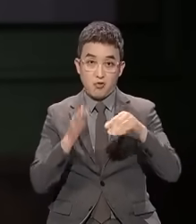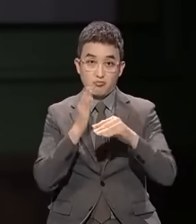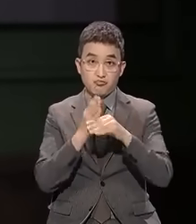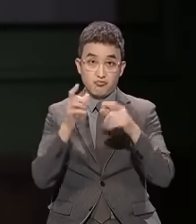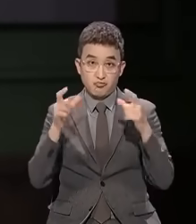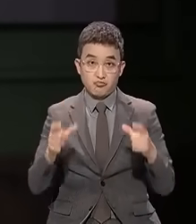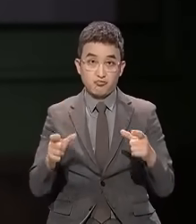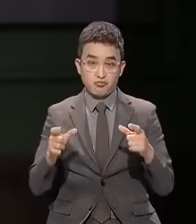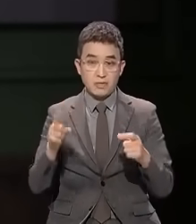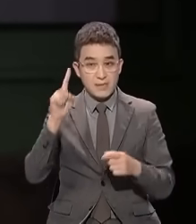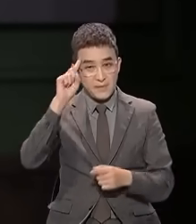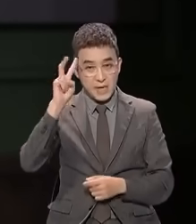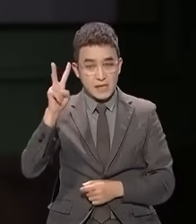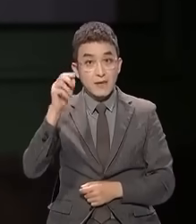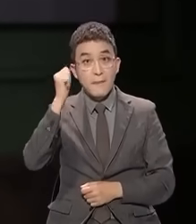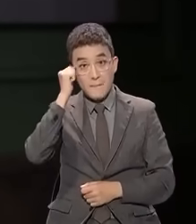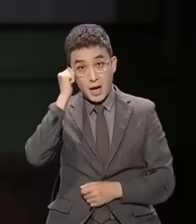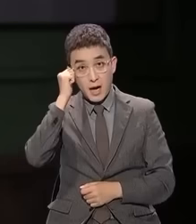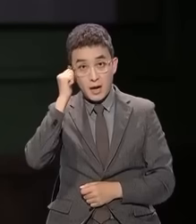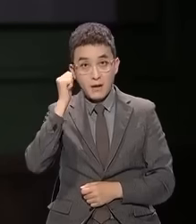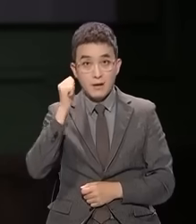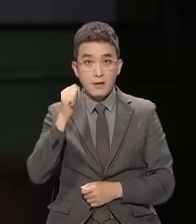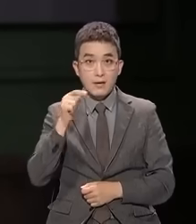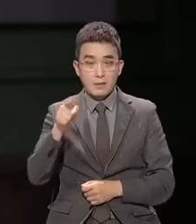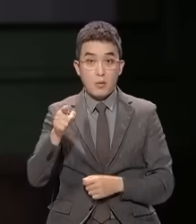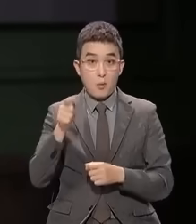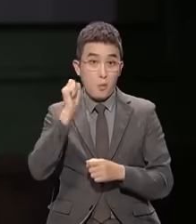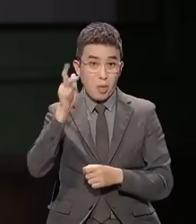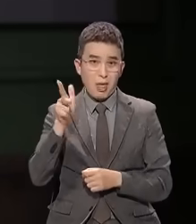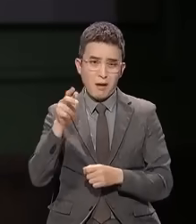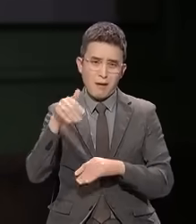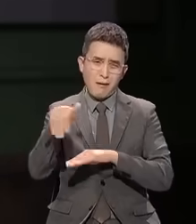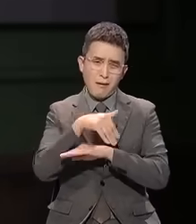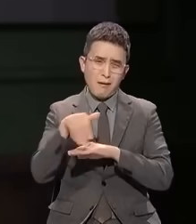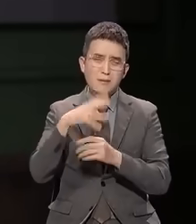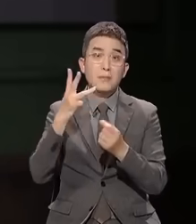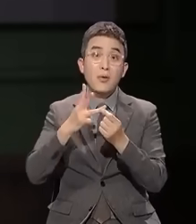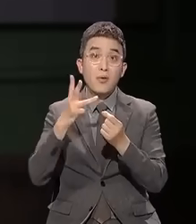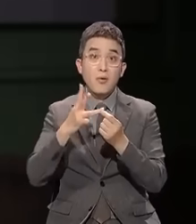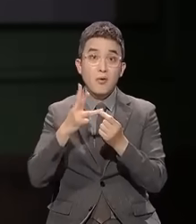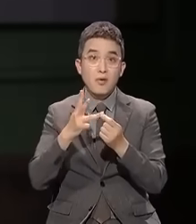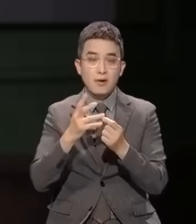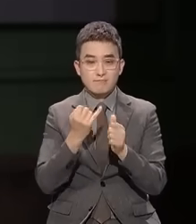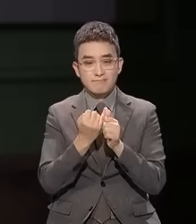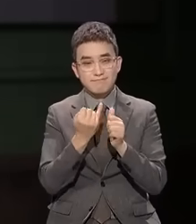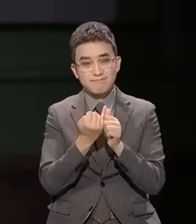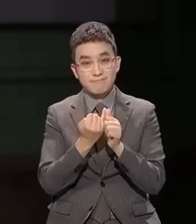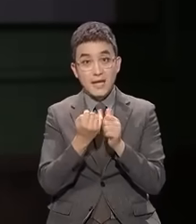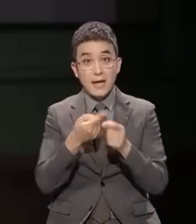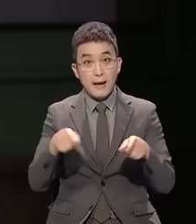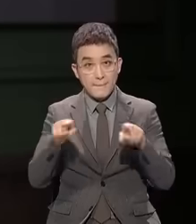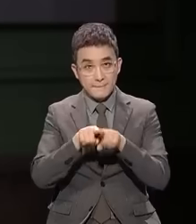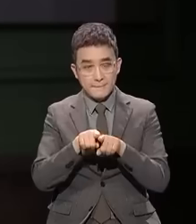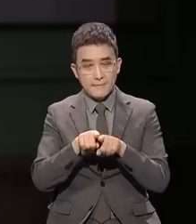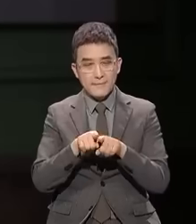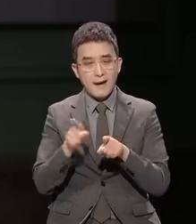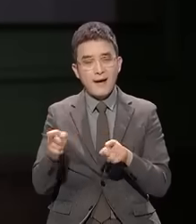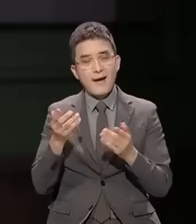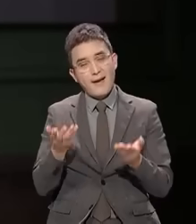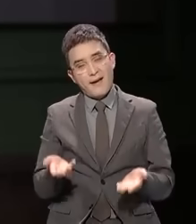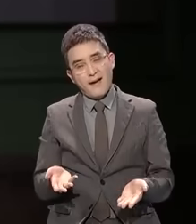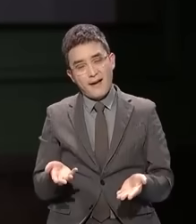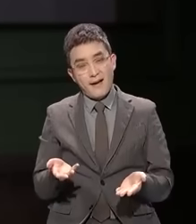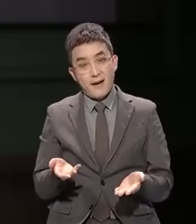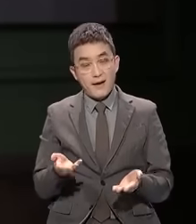2일로 투숙을 했습니다. 해당 호텔에는 세 번째 방문이었다고 하는데요. 아내와 함께 호캉스를 하면서 하룻밤을 묵었는데